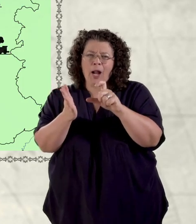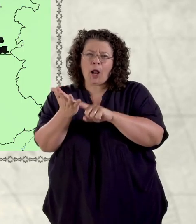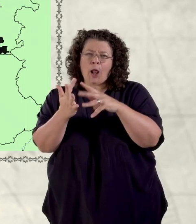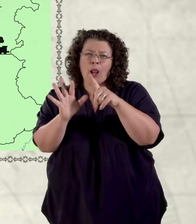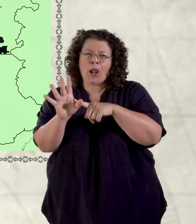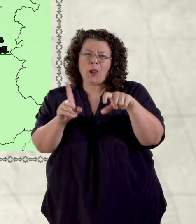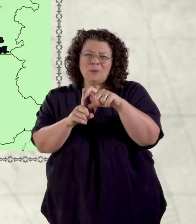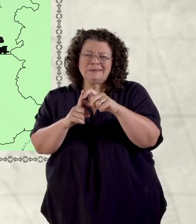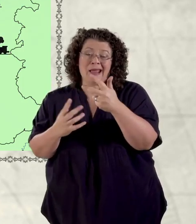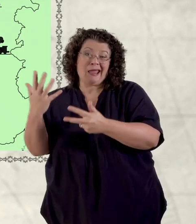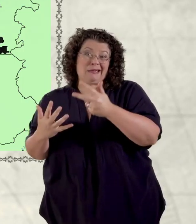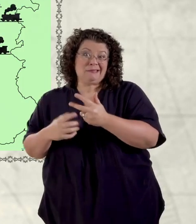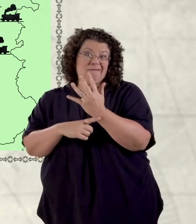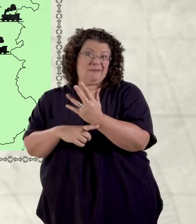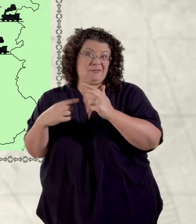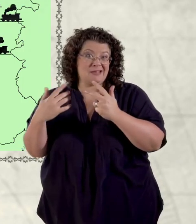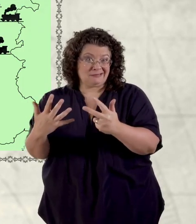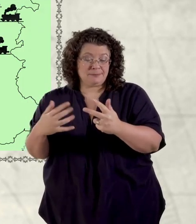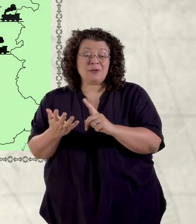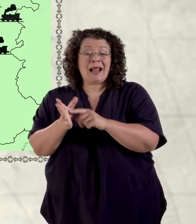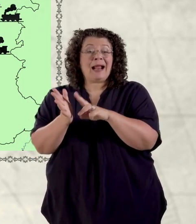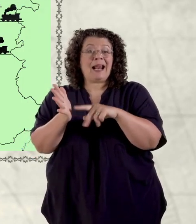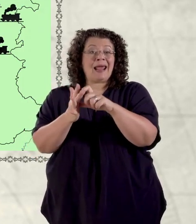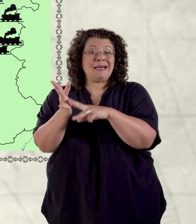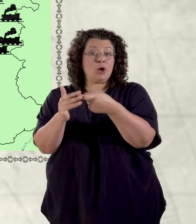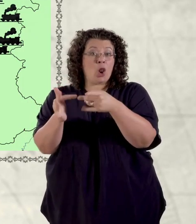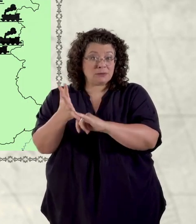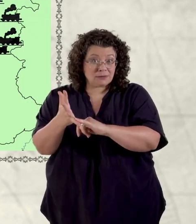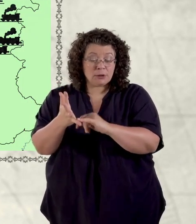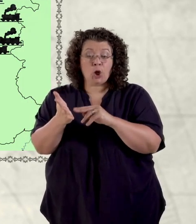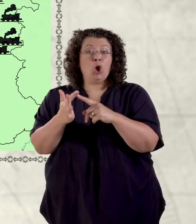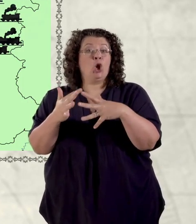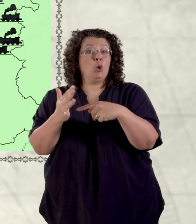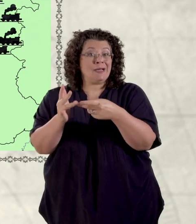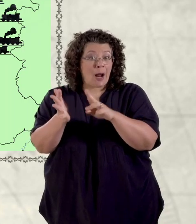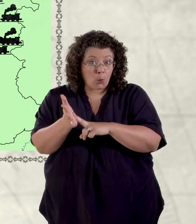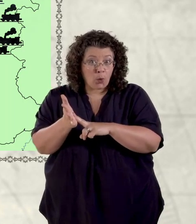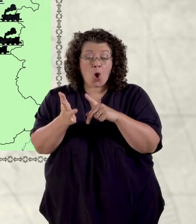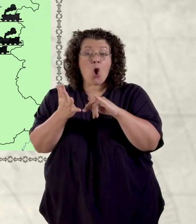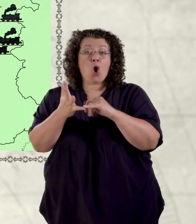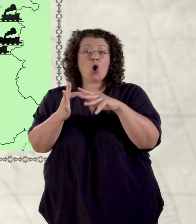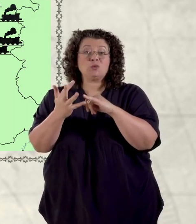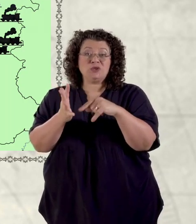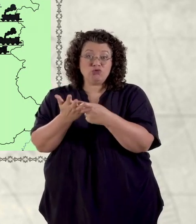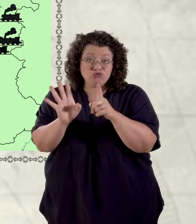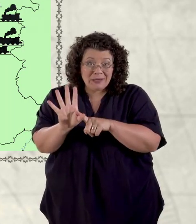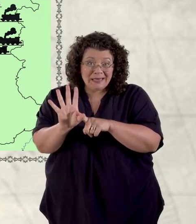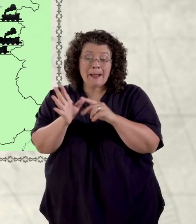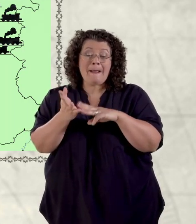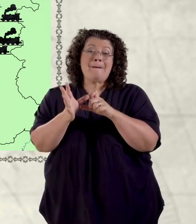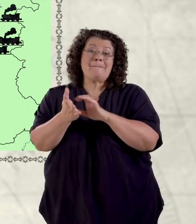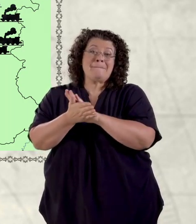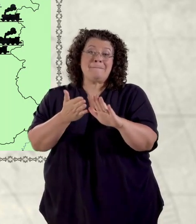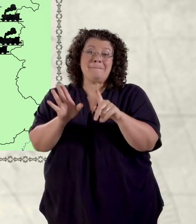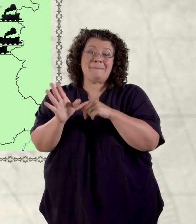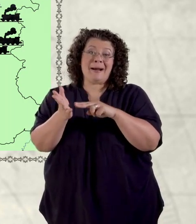llanud loes, y dre newydd, croes Oswalt, machan lleth,